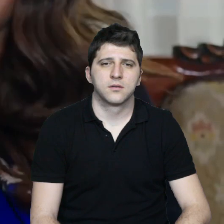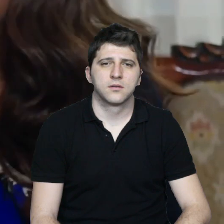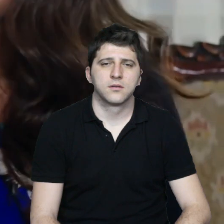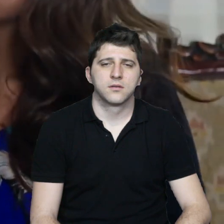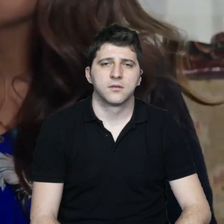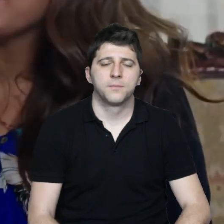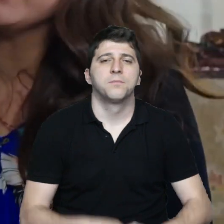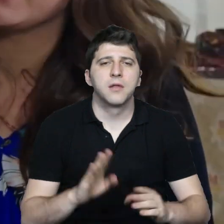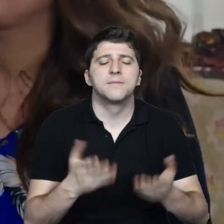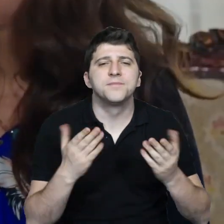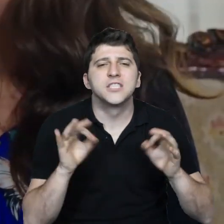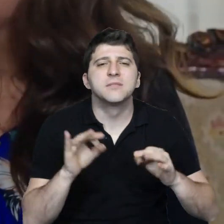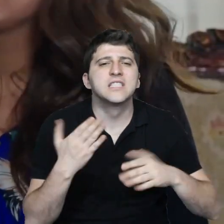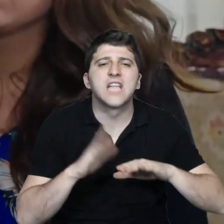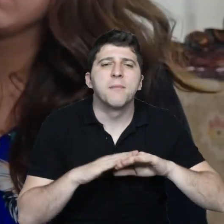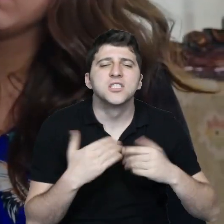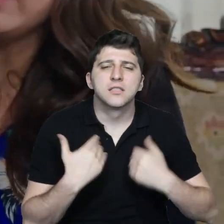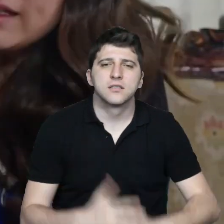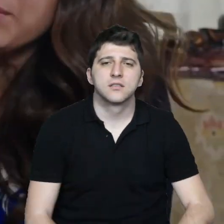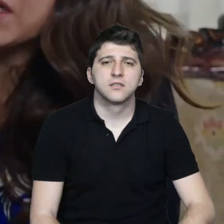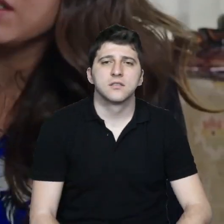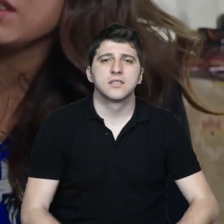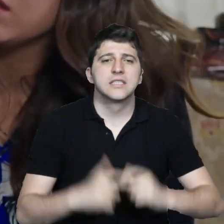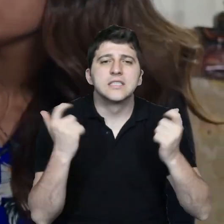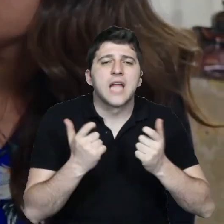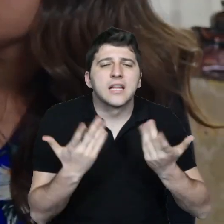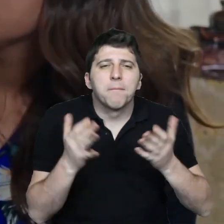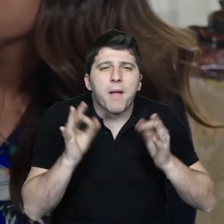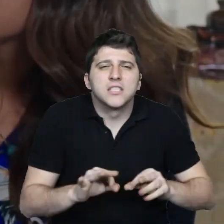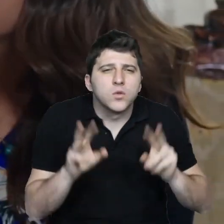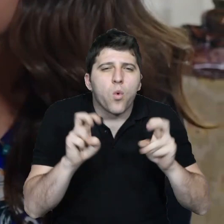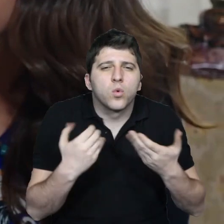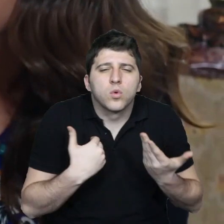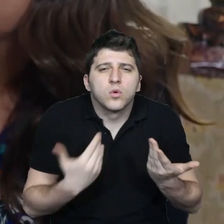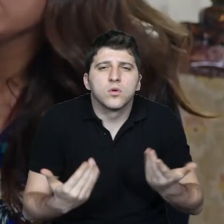kilitli. Peki şimdi ne yapacağız? Nereden başlayacağız?